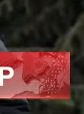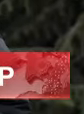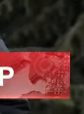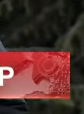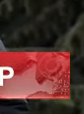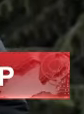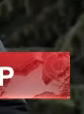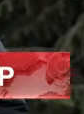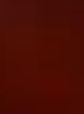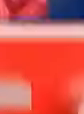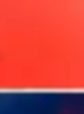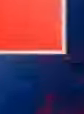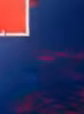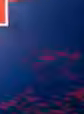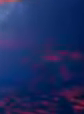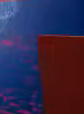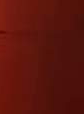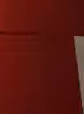мен Мөлдір Жаққан айтам.